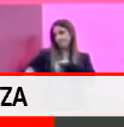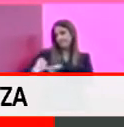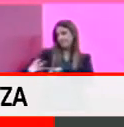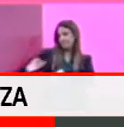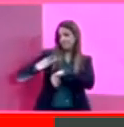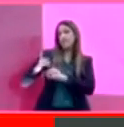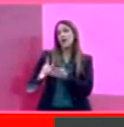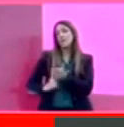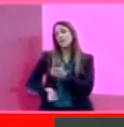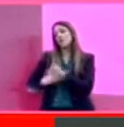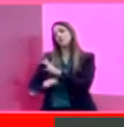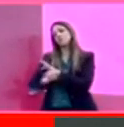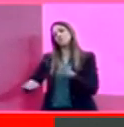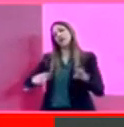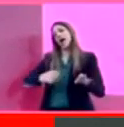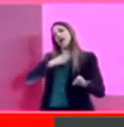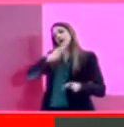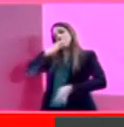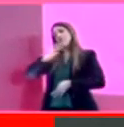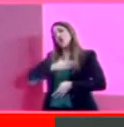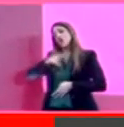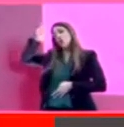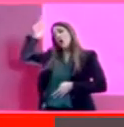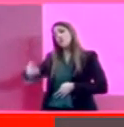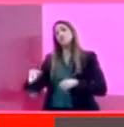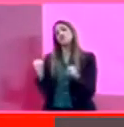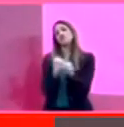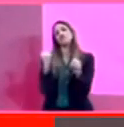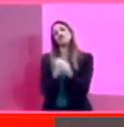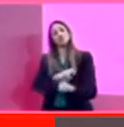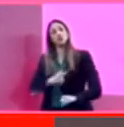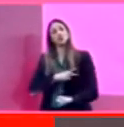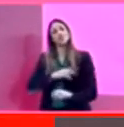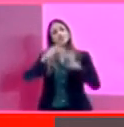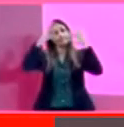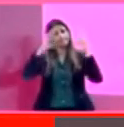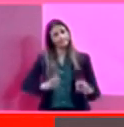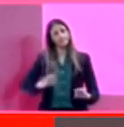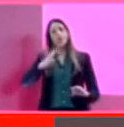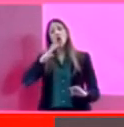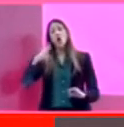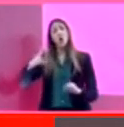είμαστε ευγνώμονες για όλα όσα έκανε, υπερασπιζόμενος την τιμή της παράταξης.